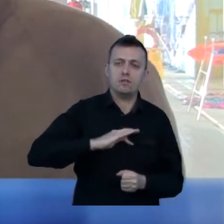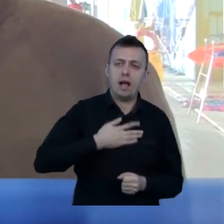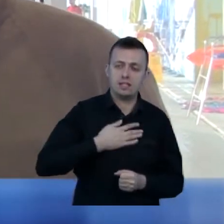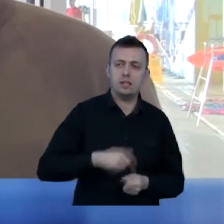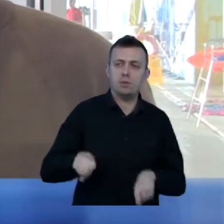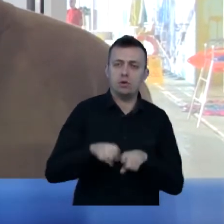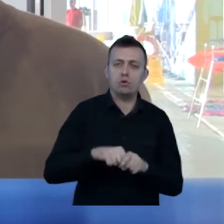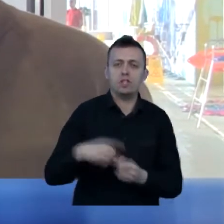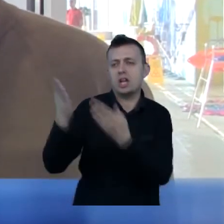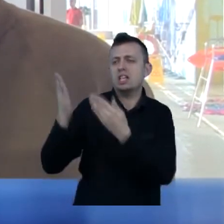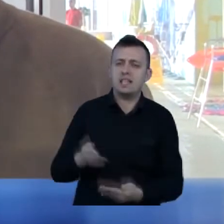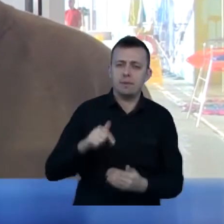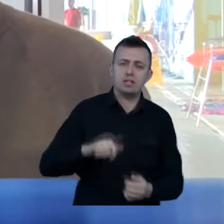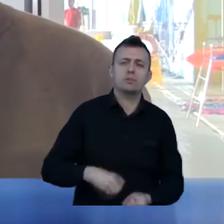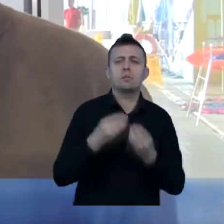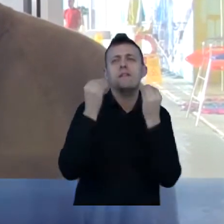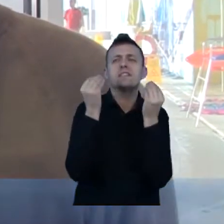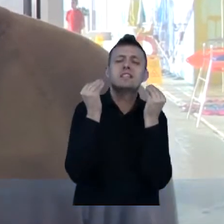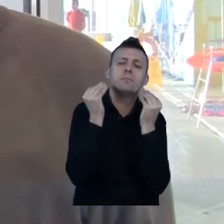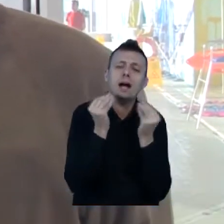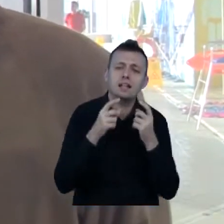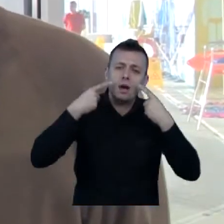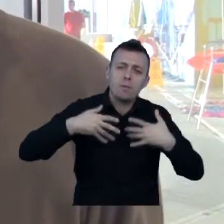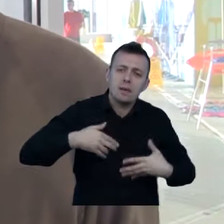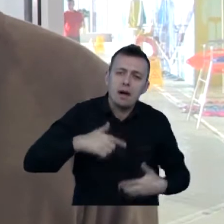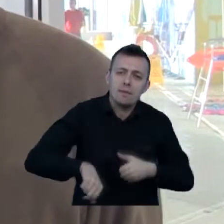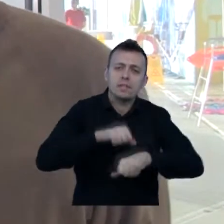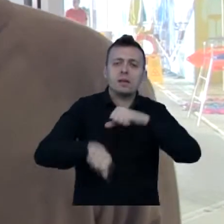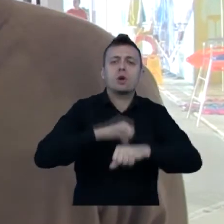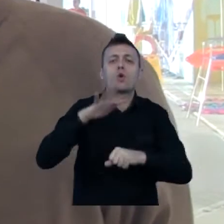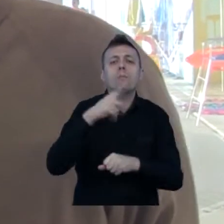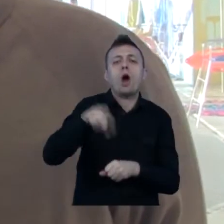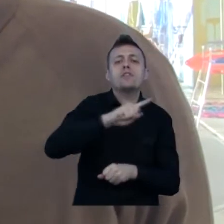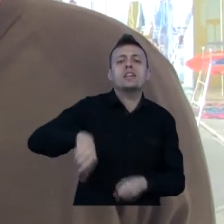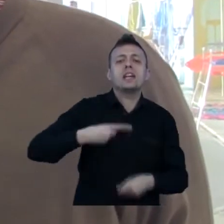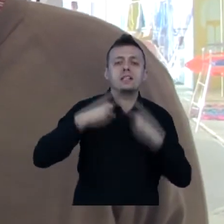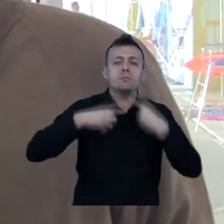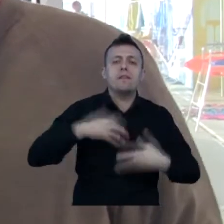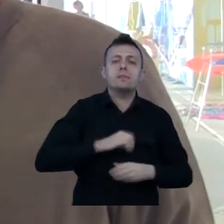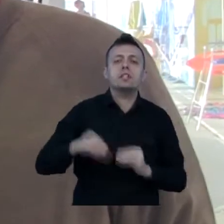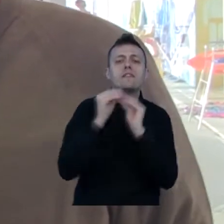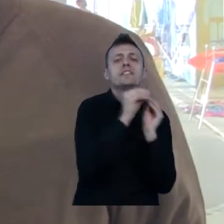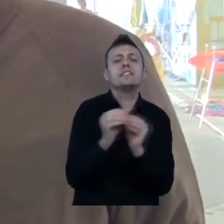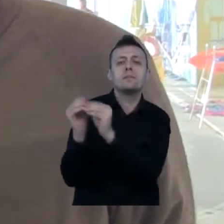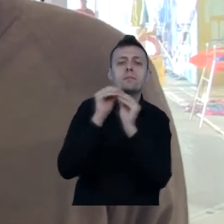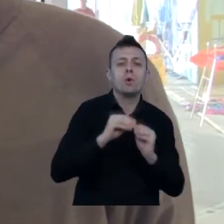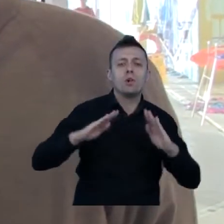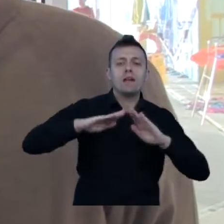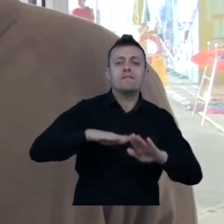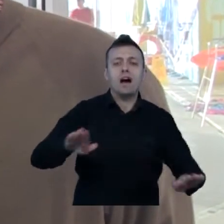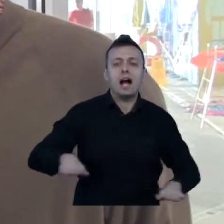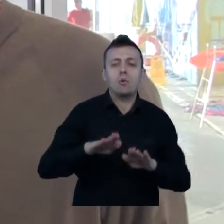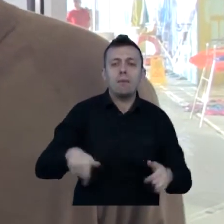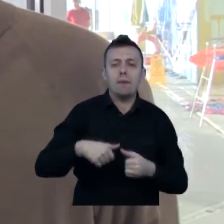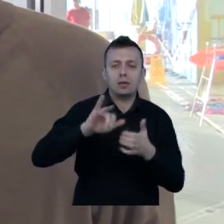MOSIR-u oraz swoim własnym zapraszam na tę niezwykłą zabawę. W tym roku po raz piąty bawimy się